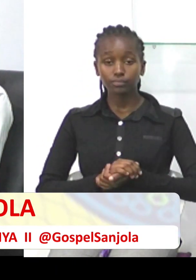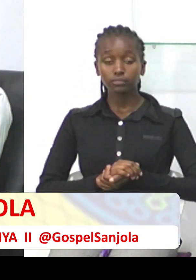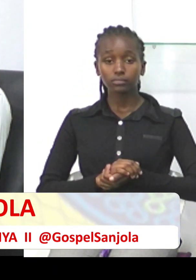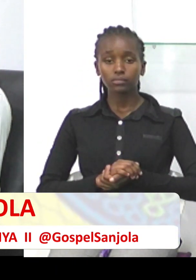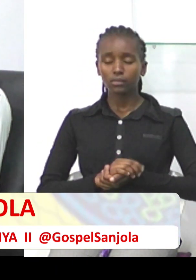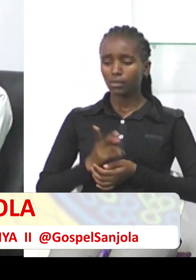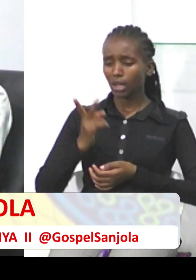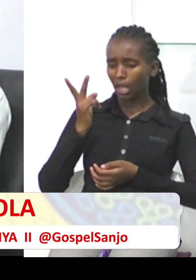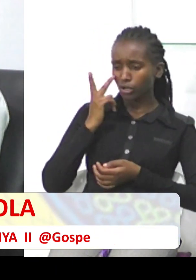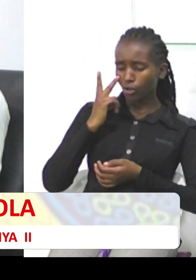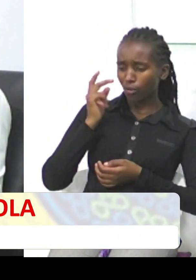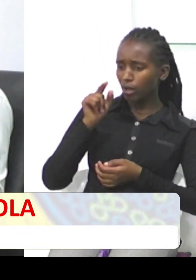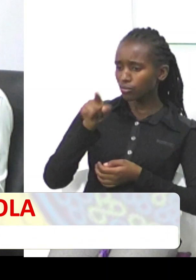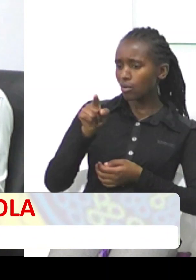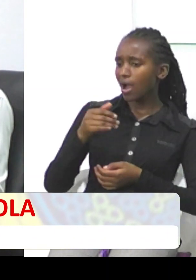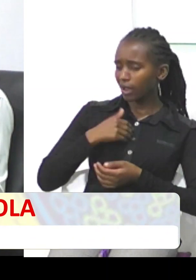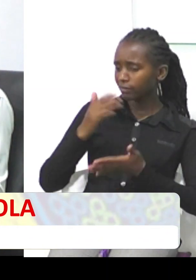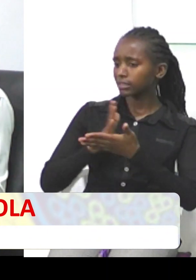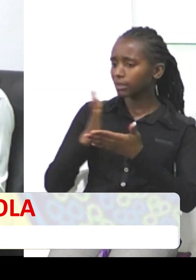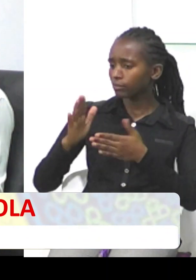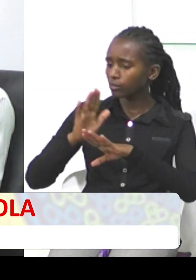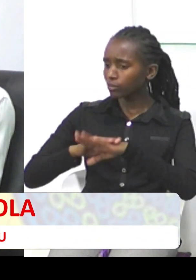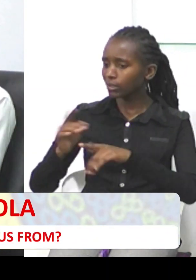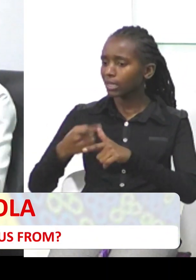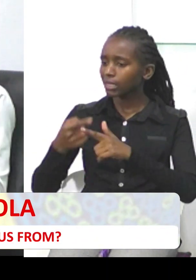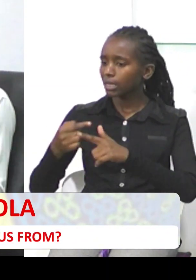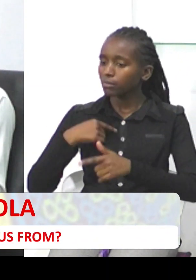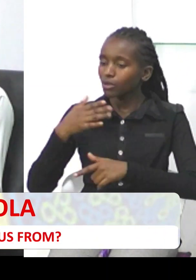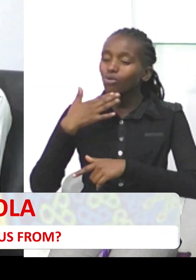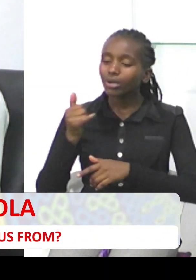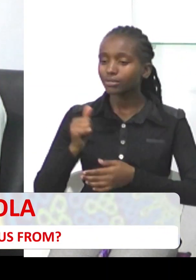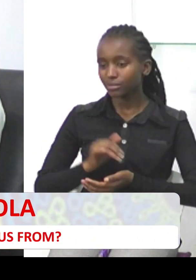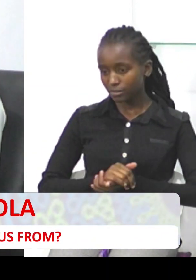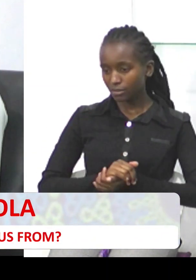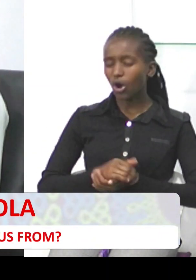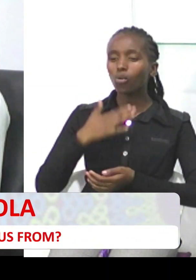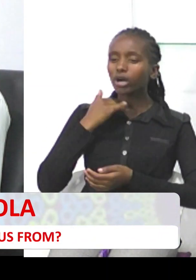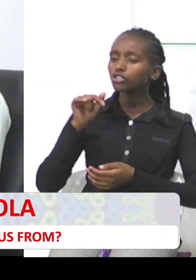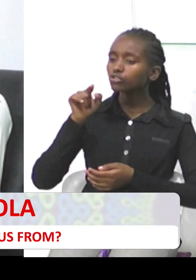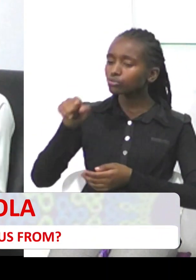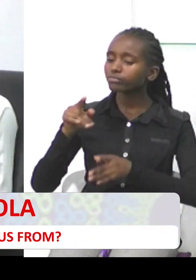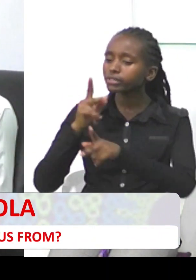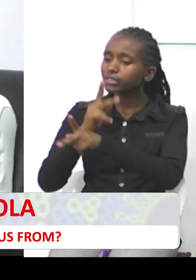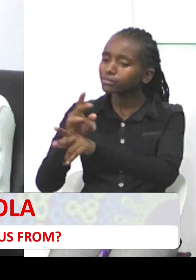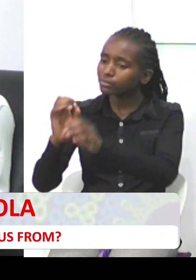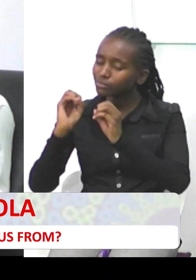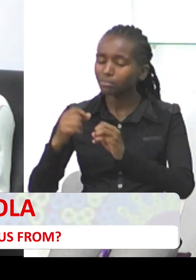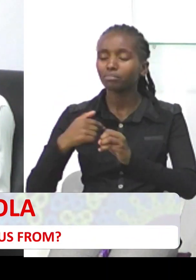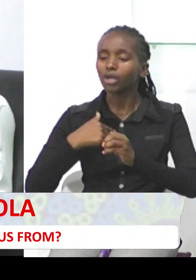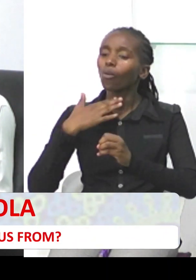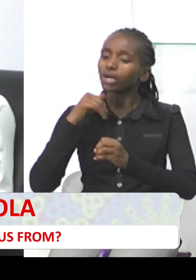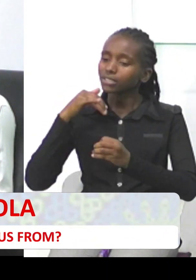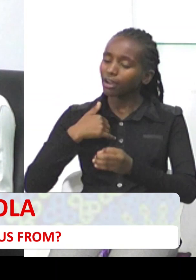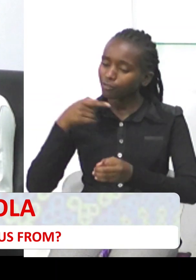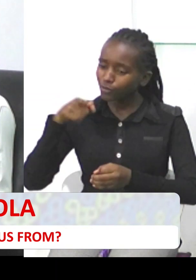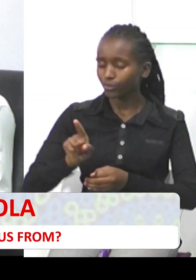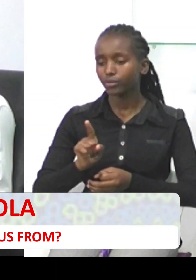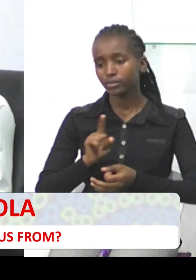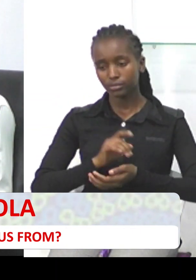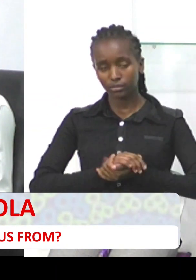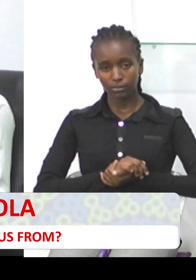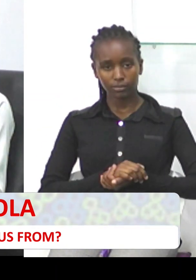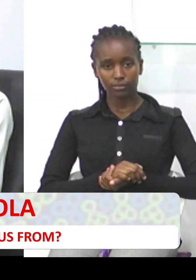na kitu mzuri anatamani. Anatamani. Anataka wewe usikue nayo. Yeye ndiye akue nayo. Wow.